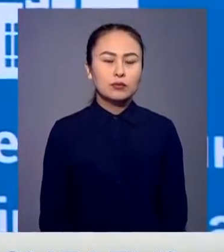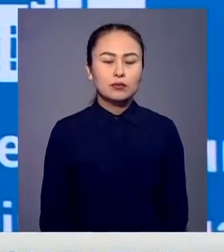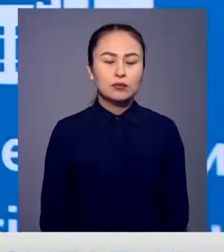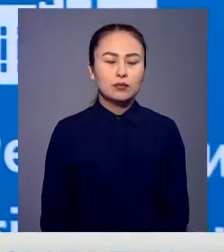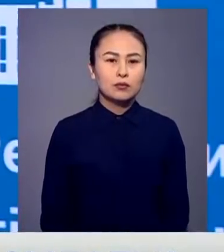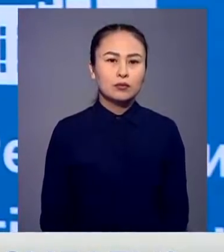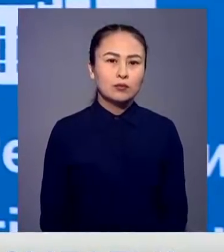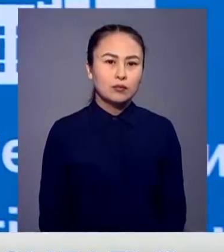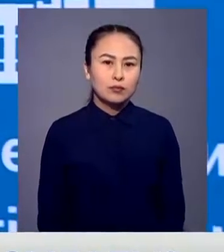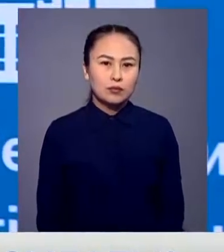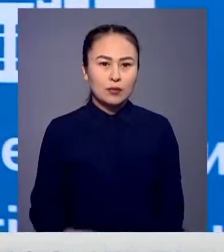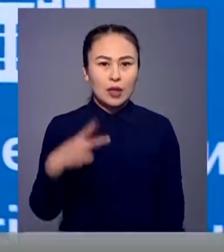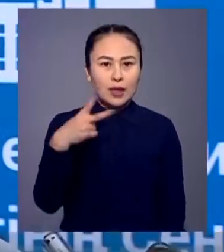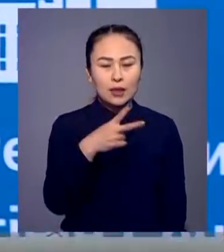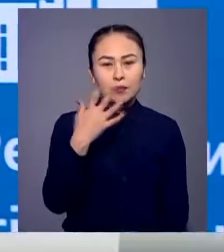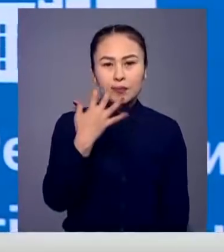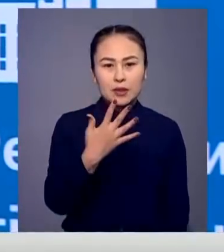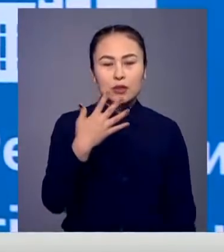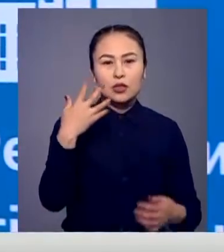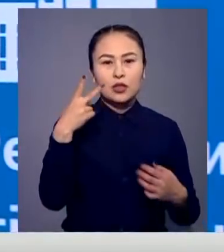2005-2016 жылдарын аралығында